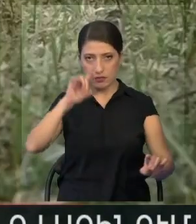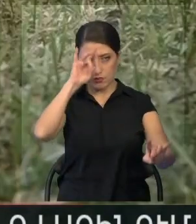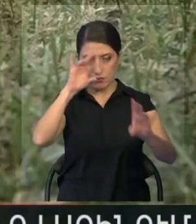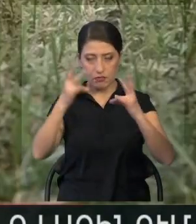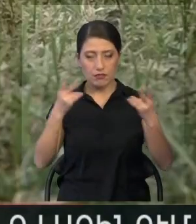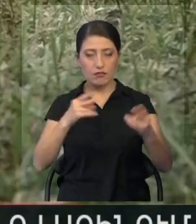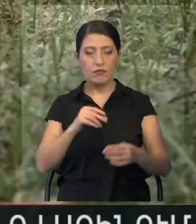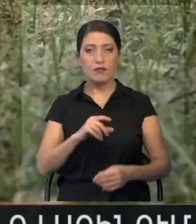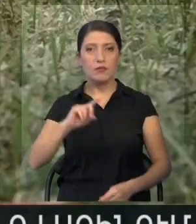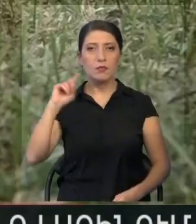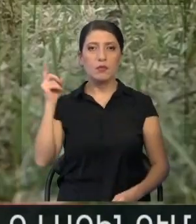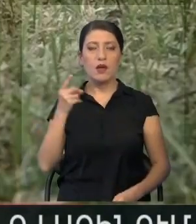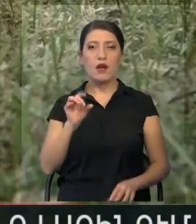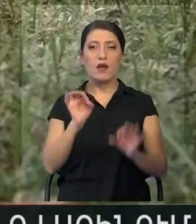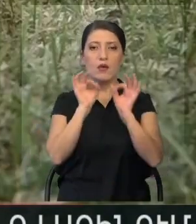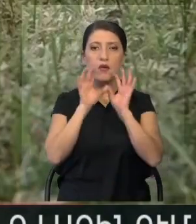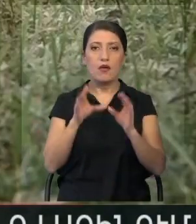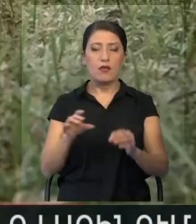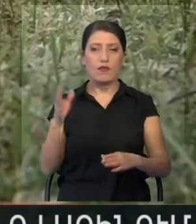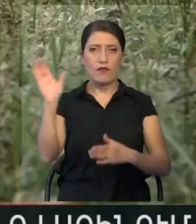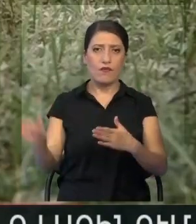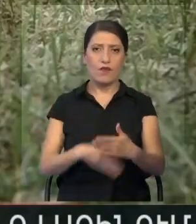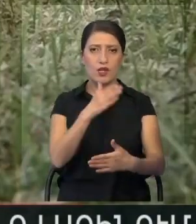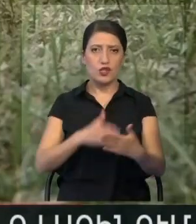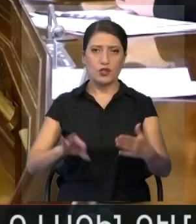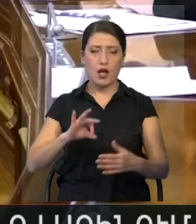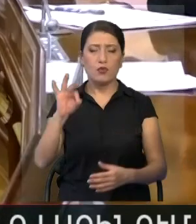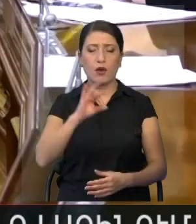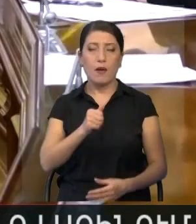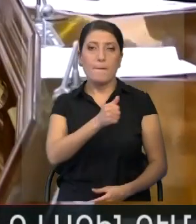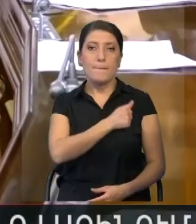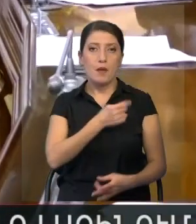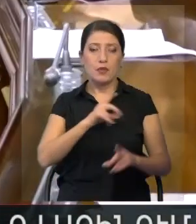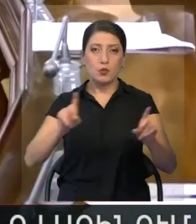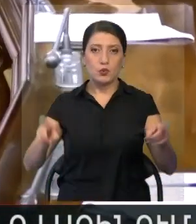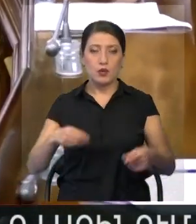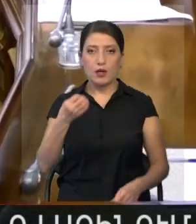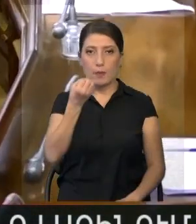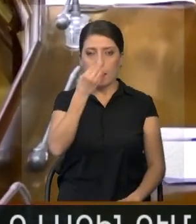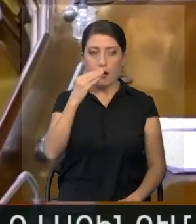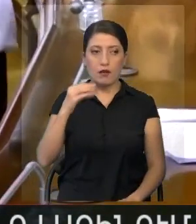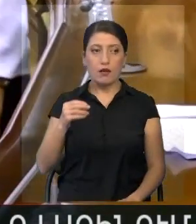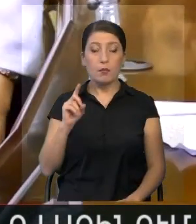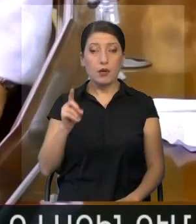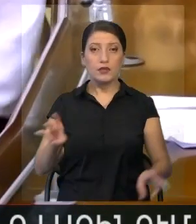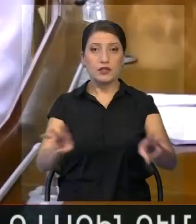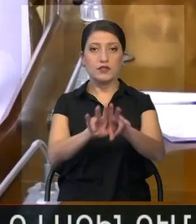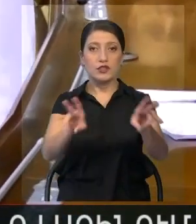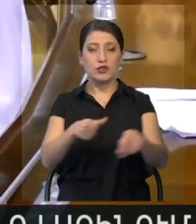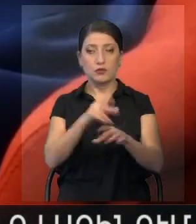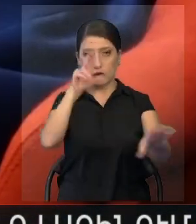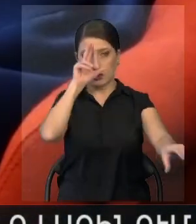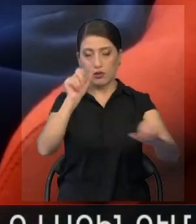պետք է տեսնենք, միակողմանի զիջումներին վերջ տալու համար բանակն ուժեղացնենք։ Բաքու Ստեփանակերտ։ Բայց Փաշինյանի